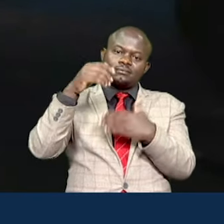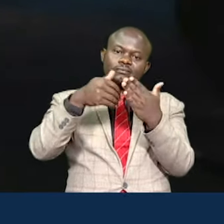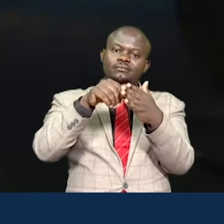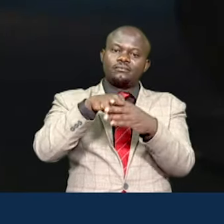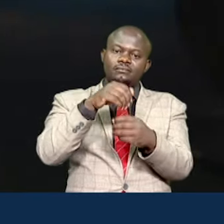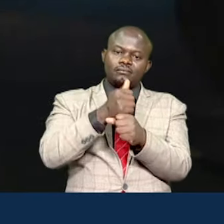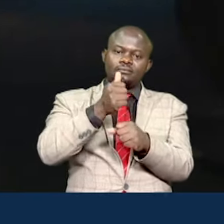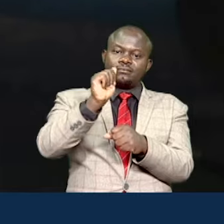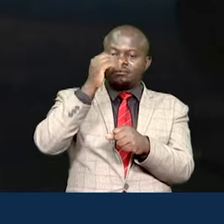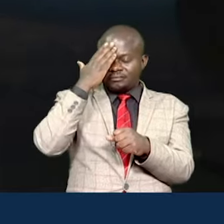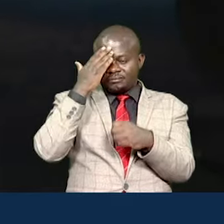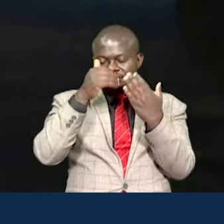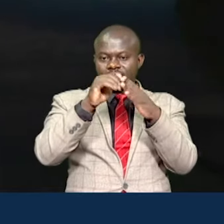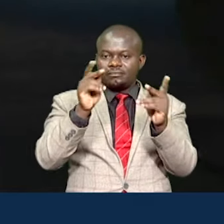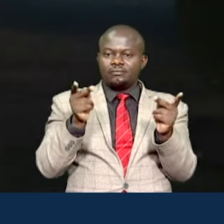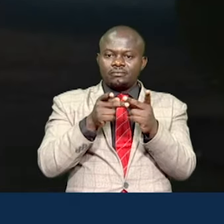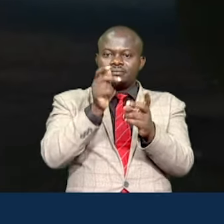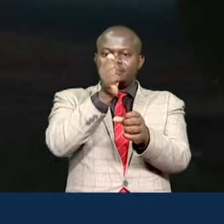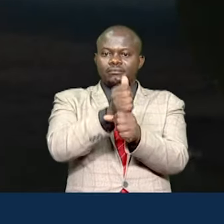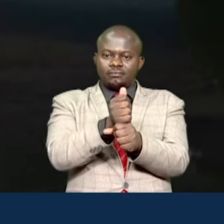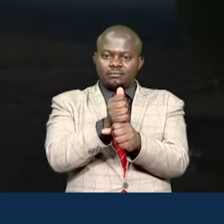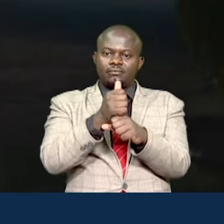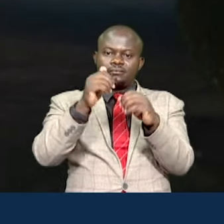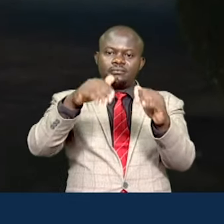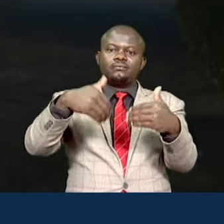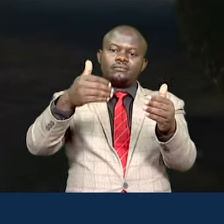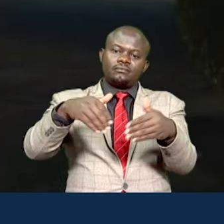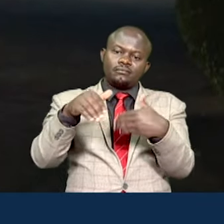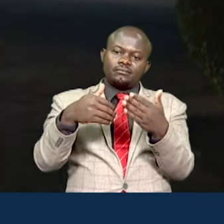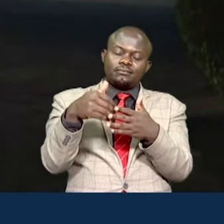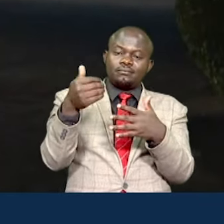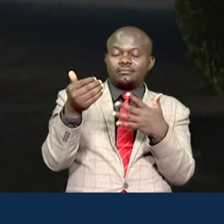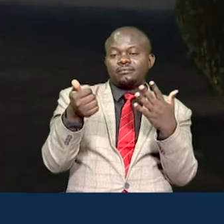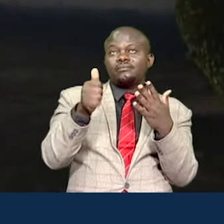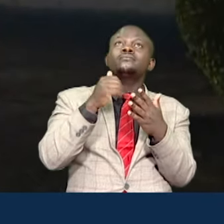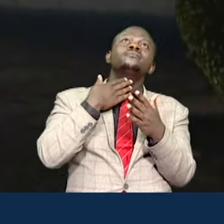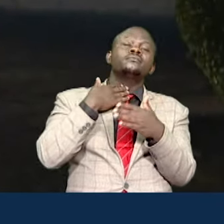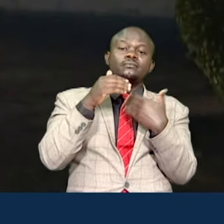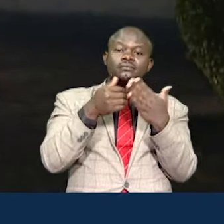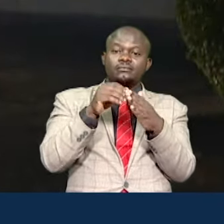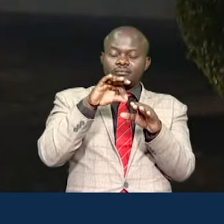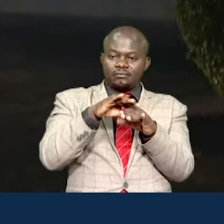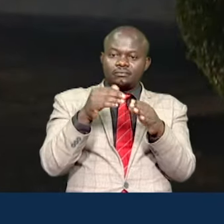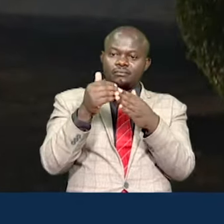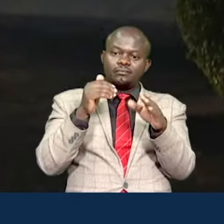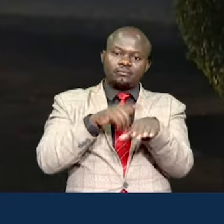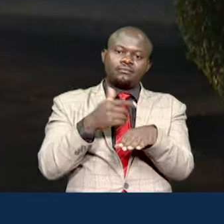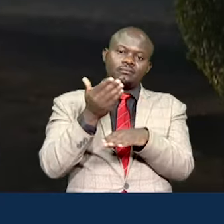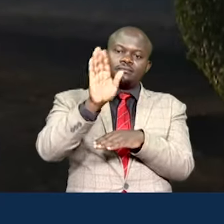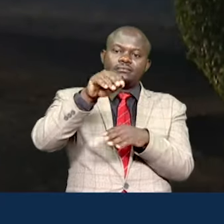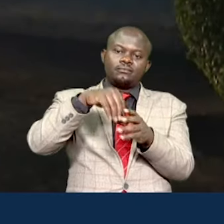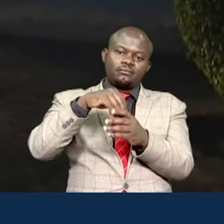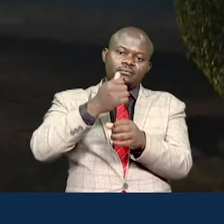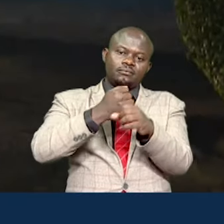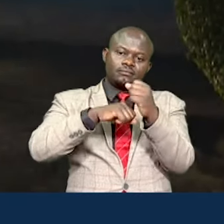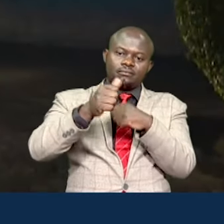mirimo yabo murabizi ni bice bikorerwamo ubuhinzi icyari kiro rero bashakaga ko batora hakirikare bagasubira mu mirimo yabo